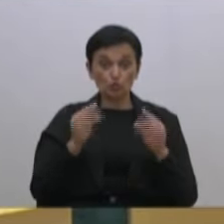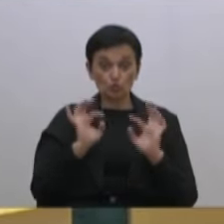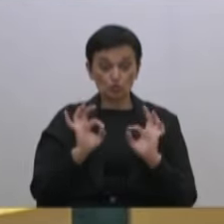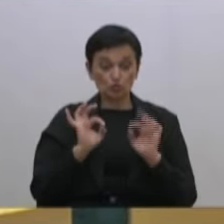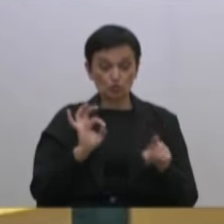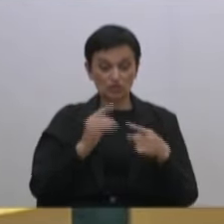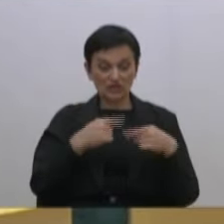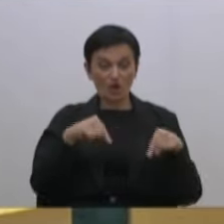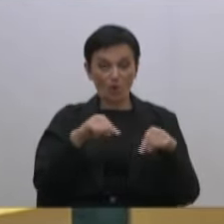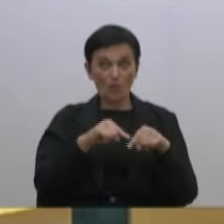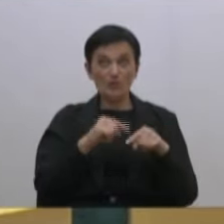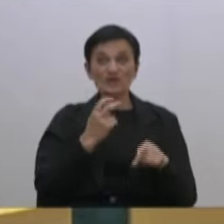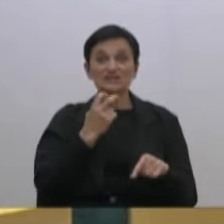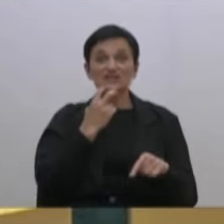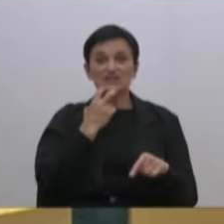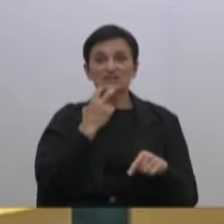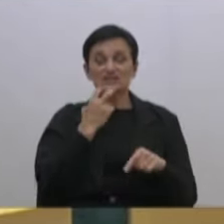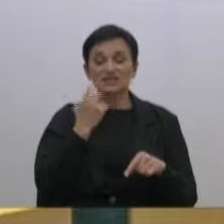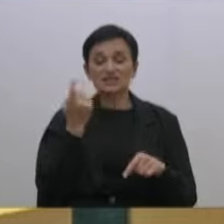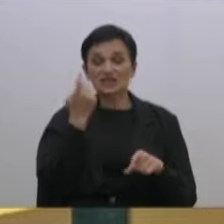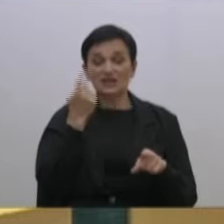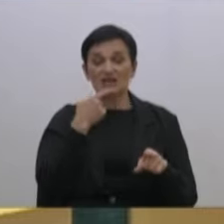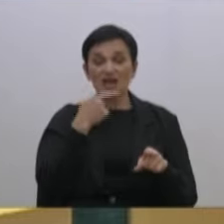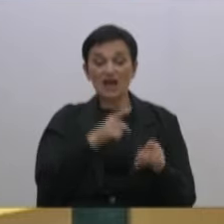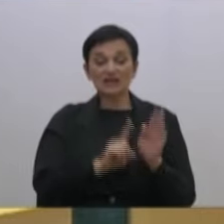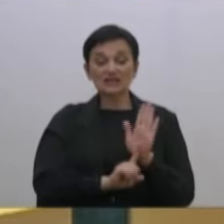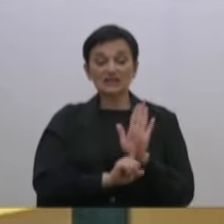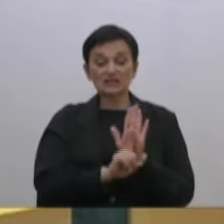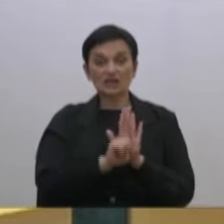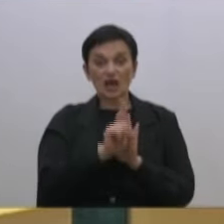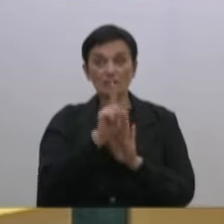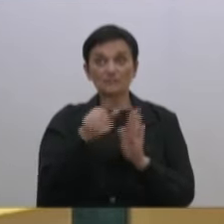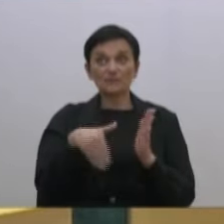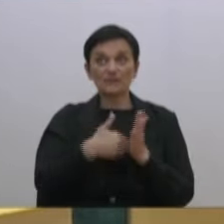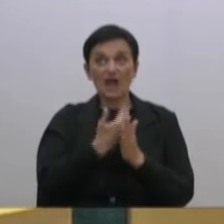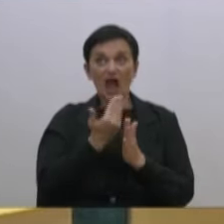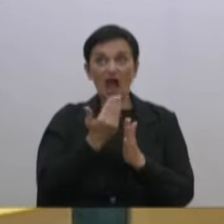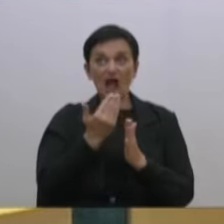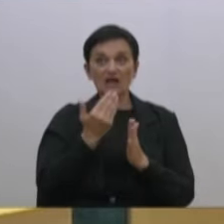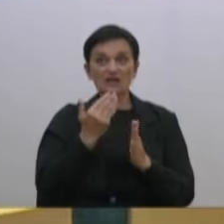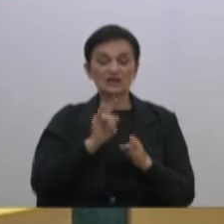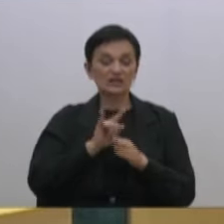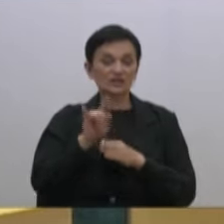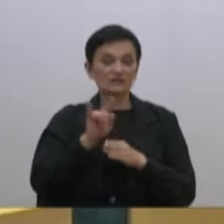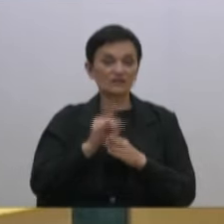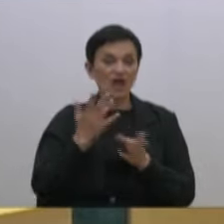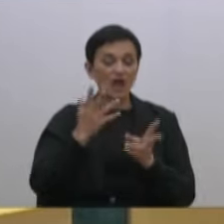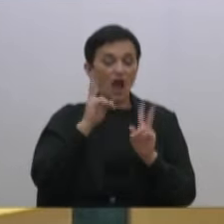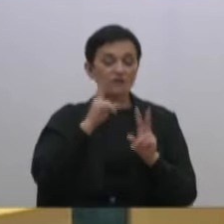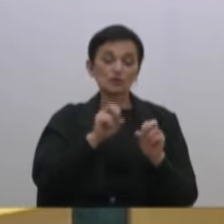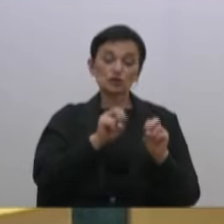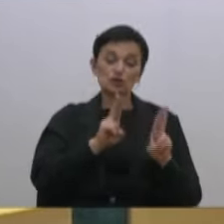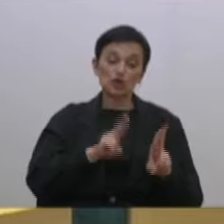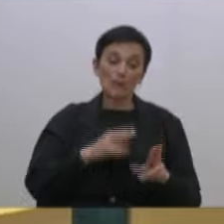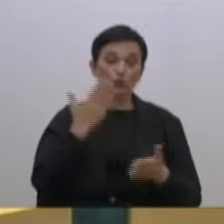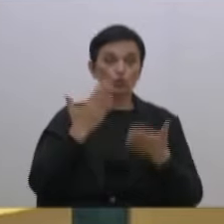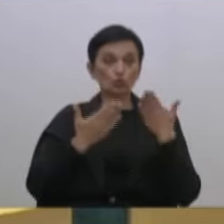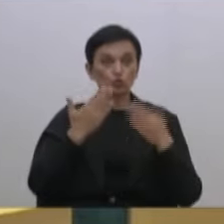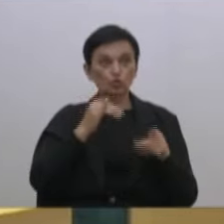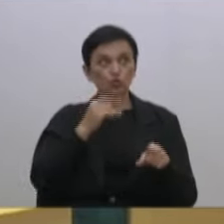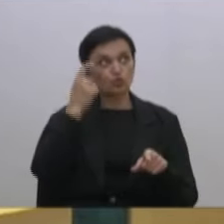აი ცინიზმის ხარისხზე საუბრობ დაასტარტინეს ახალი ფეიკ არ ვიცი შეგნებულა თუ ამისი